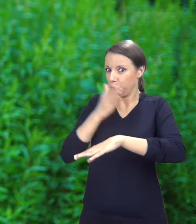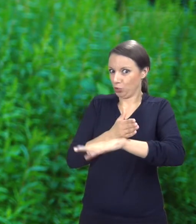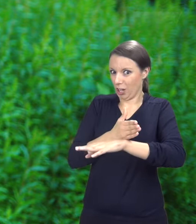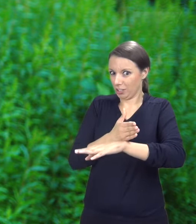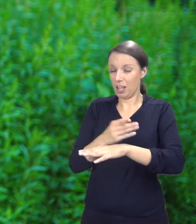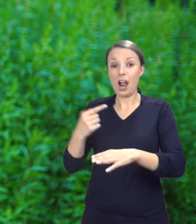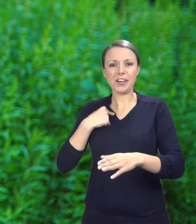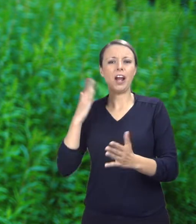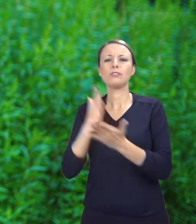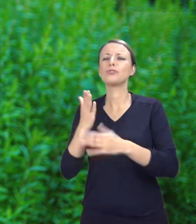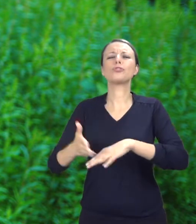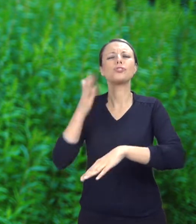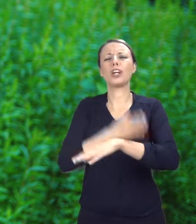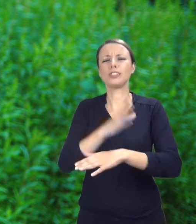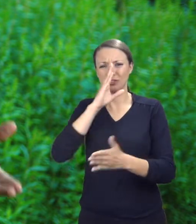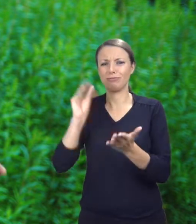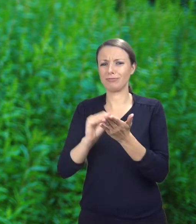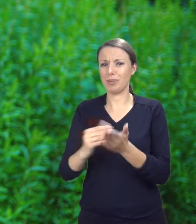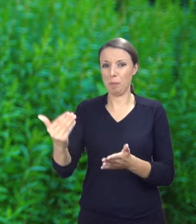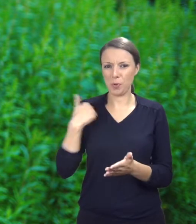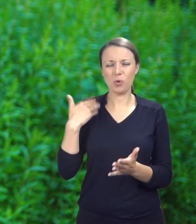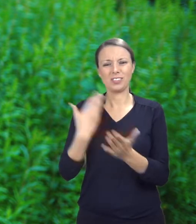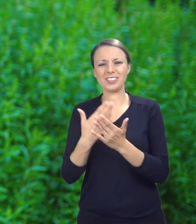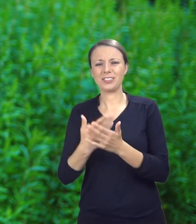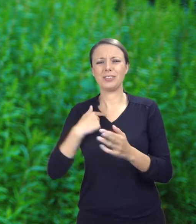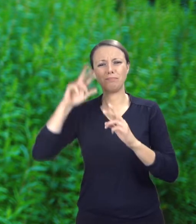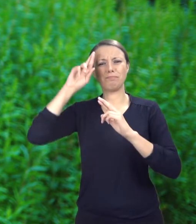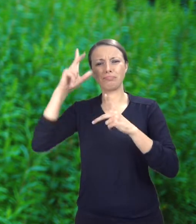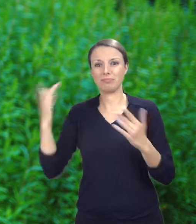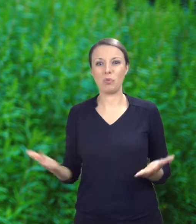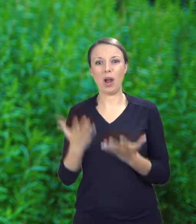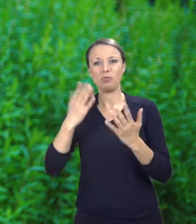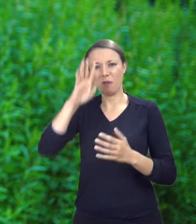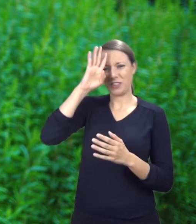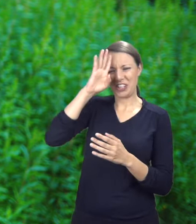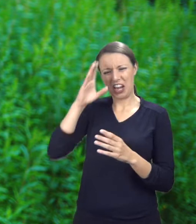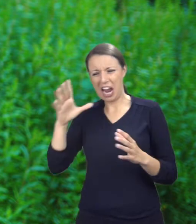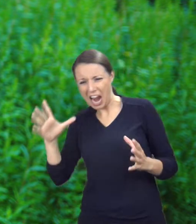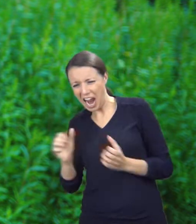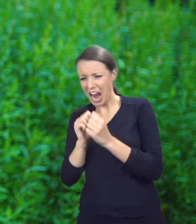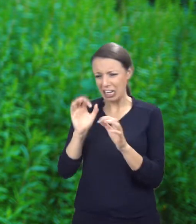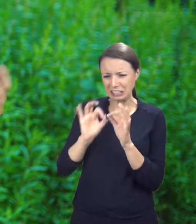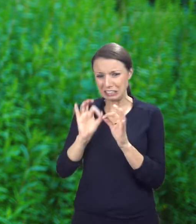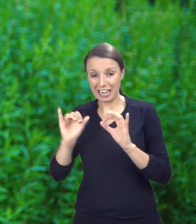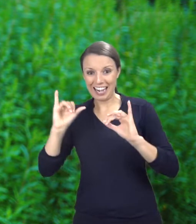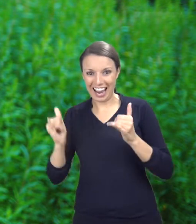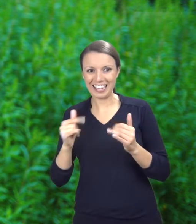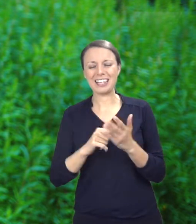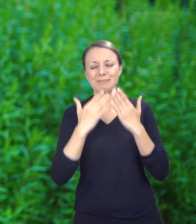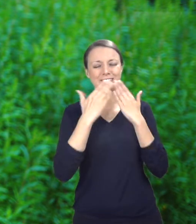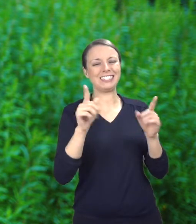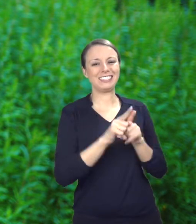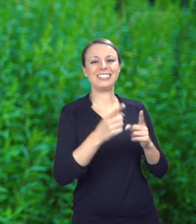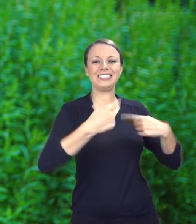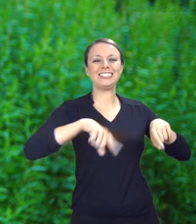miałem zbyt dużego kłopotu, żeby domyślić się, jak fizyka zadziała akurat w tym przykładzie. Szczęściem pomogli też towarzysze, którzy najprawdopodobniej też